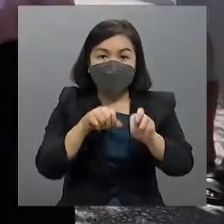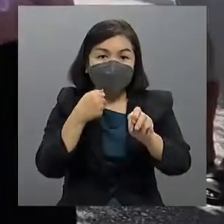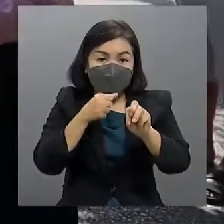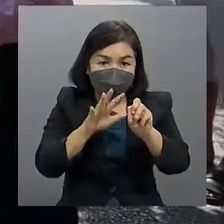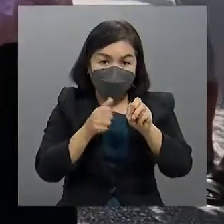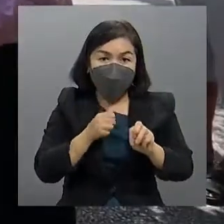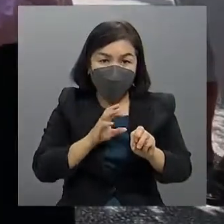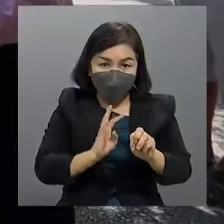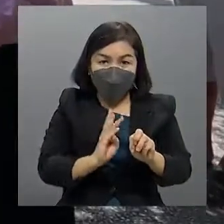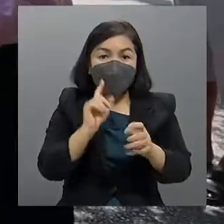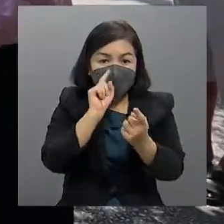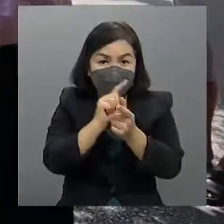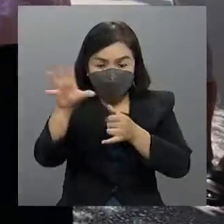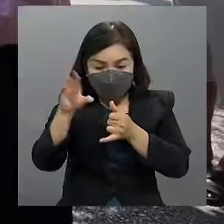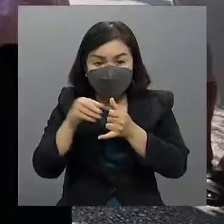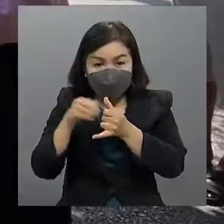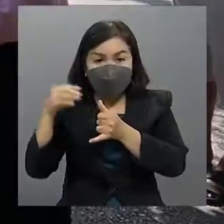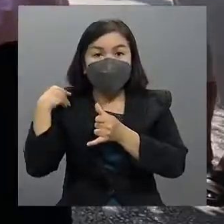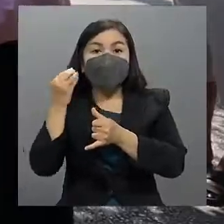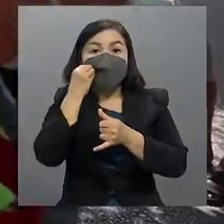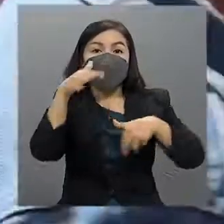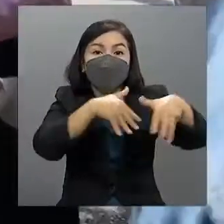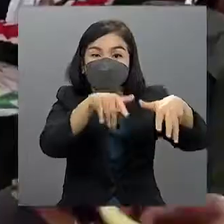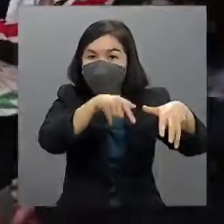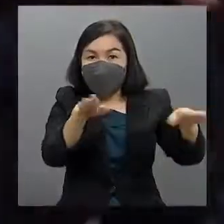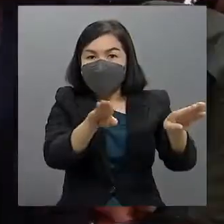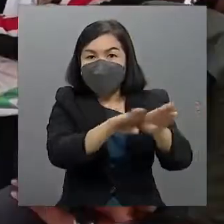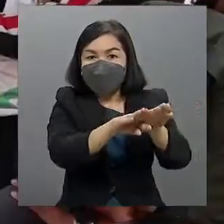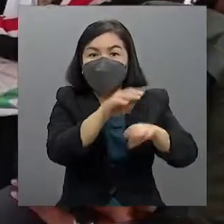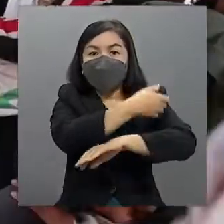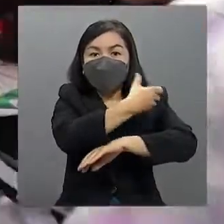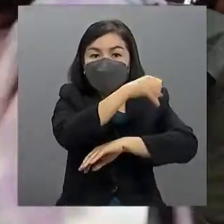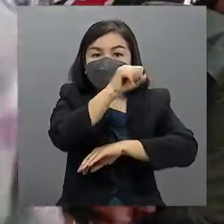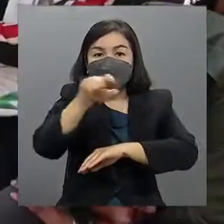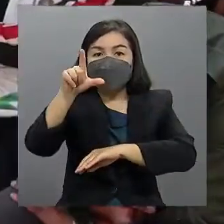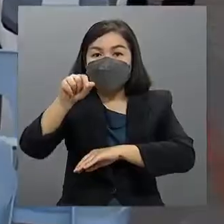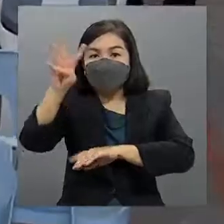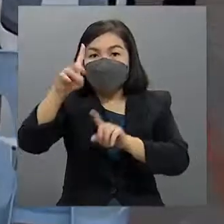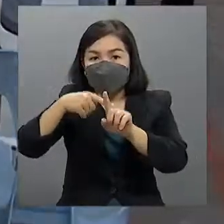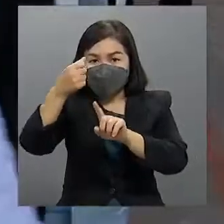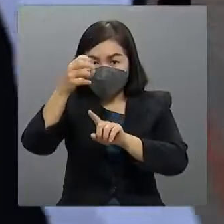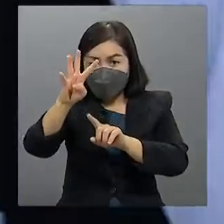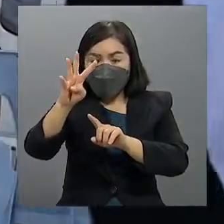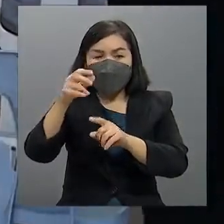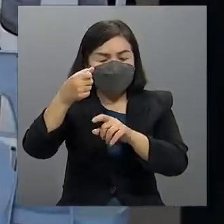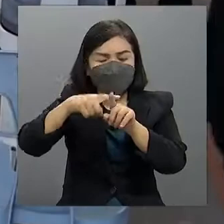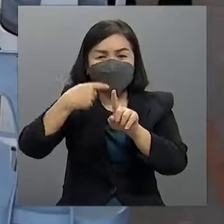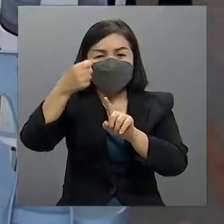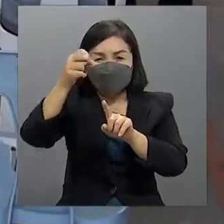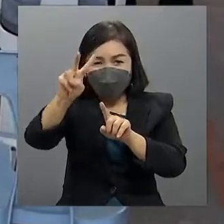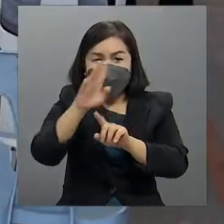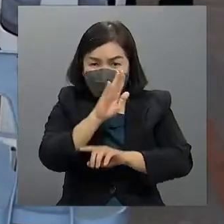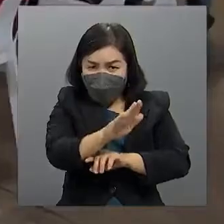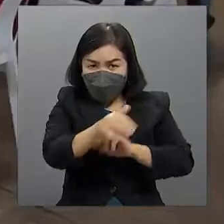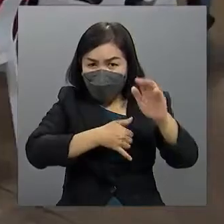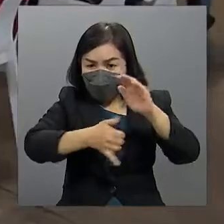จังหวัดสั่งปิดหมู่บ้านนะคะปิดตั้งแต่วันที่10ถึง24ธันวาคมห้ามไม่ให้เข้าออกหมู่บ้านเป็นการประก